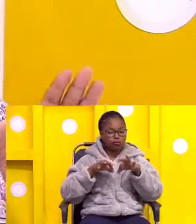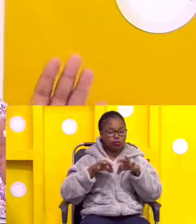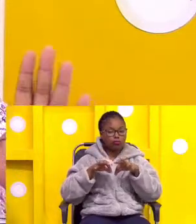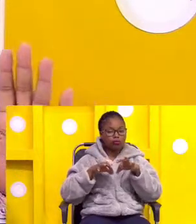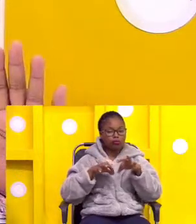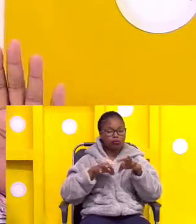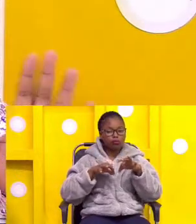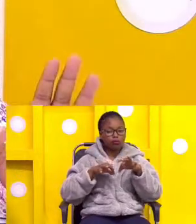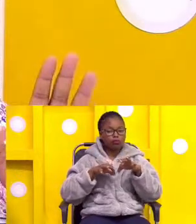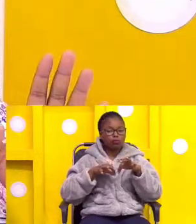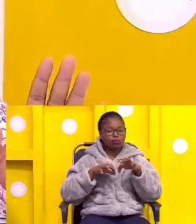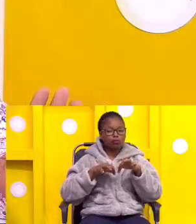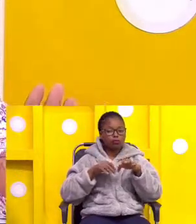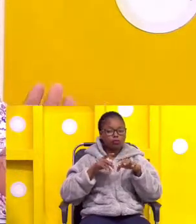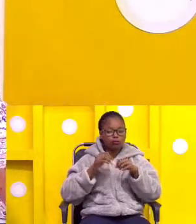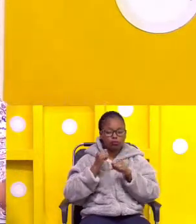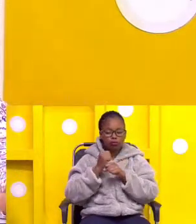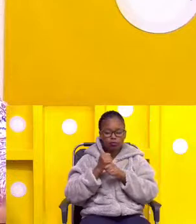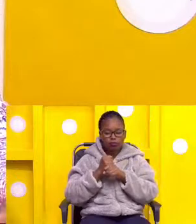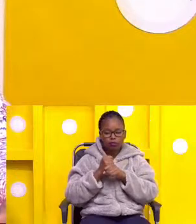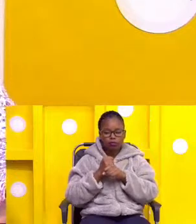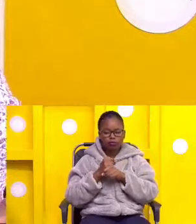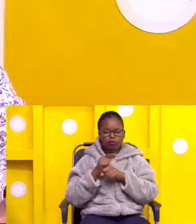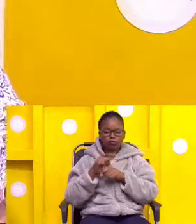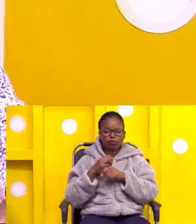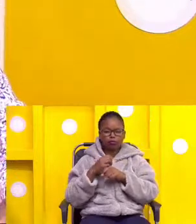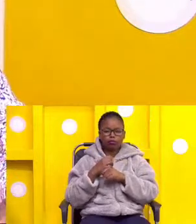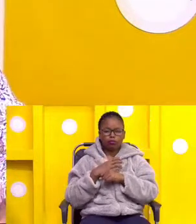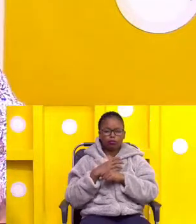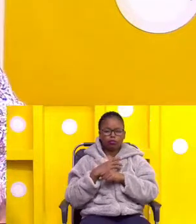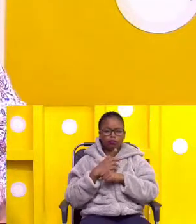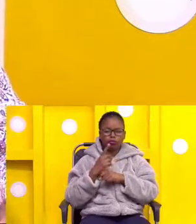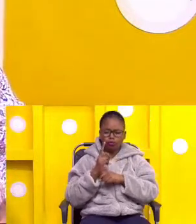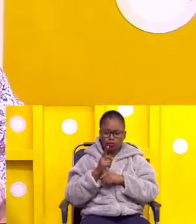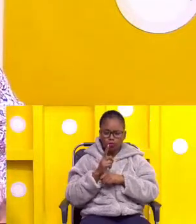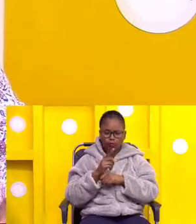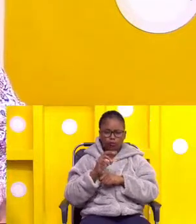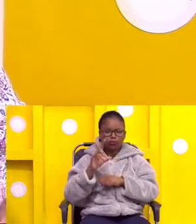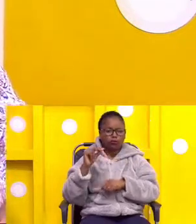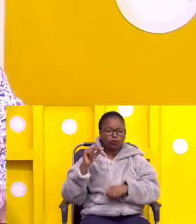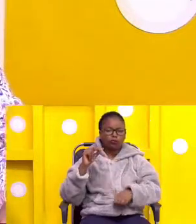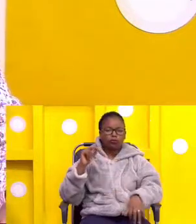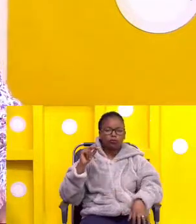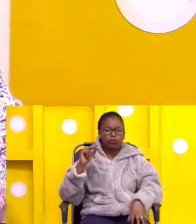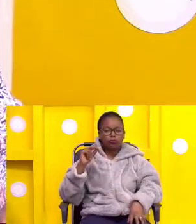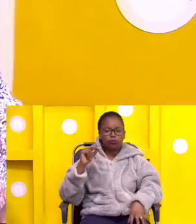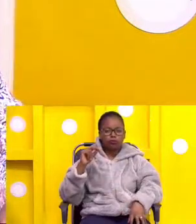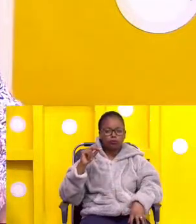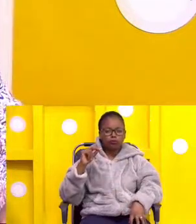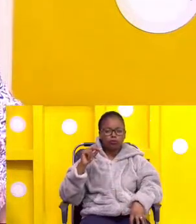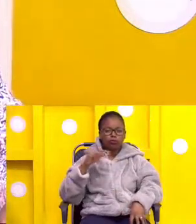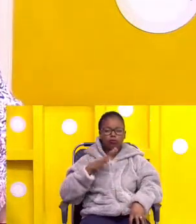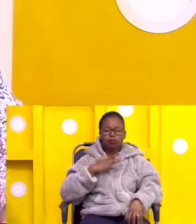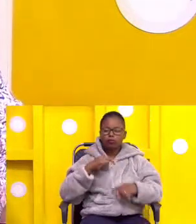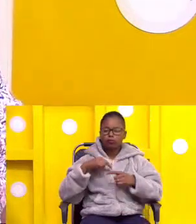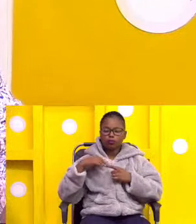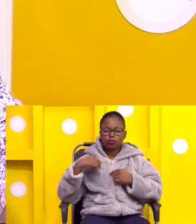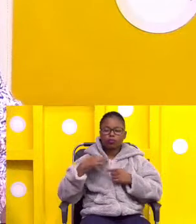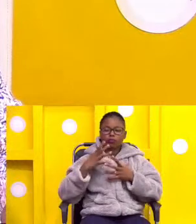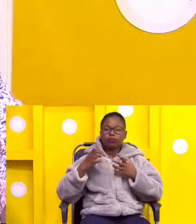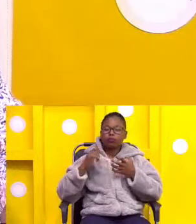We ni dona guku nduku futuo wira ni ingia mukararithio rathi ucio ndimwire uguo tiguo ngoro yako erenda